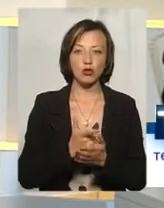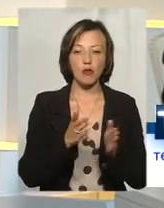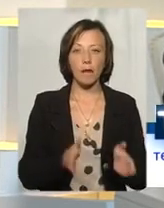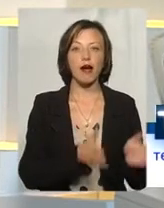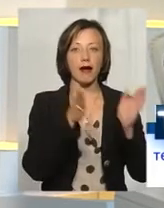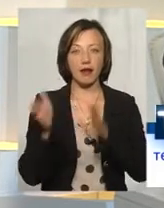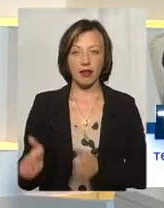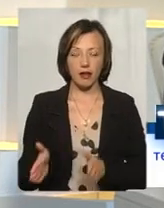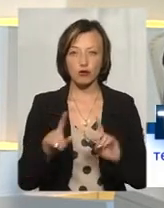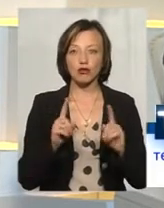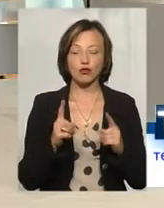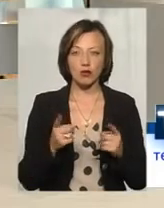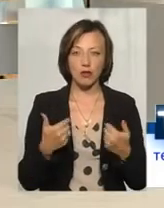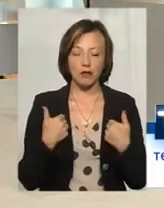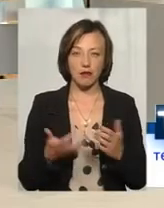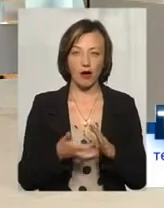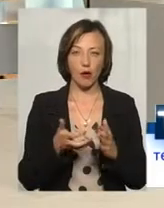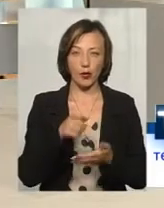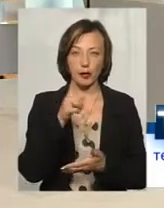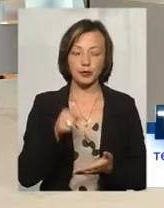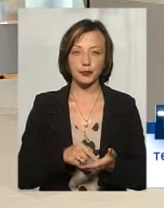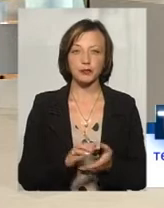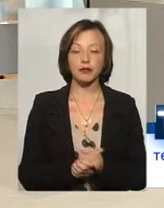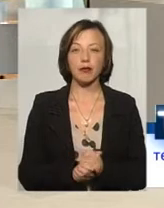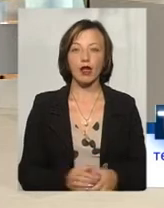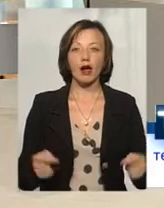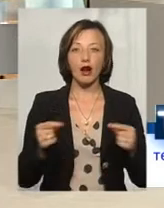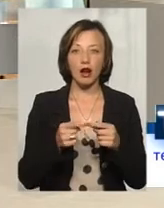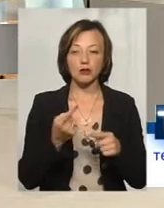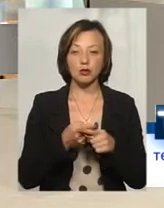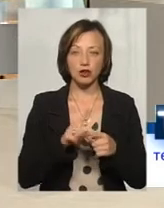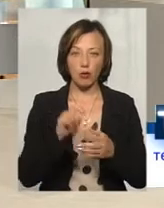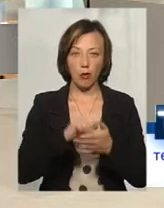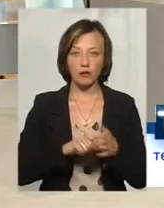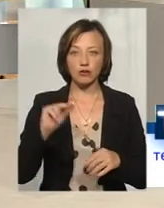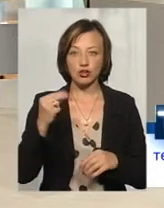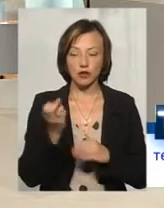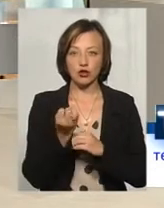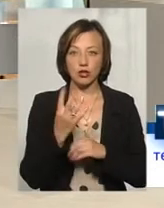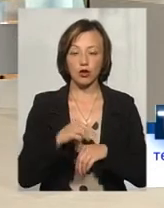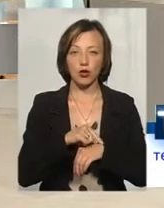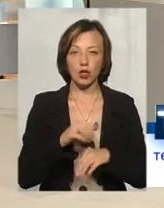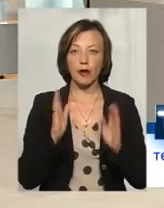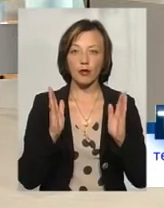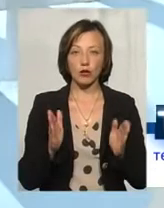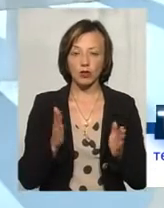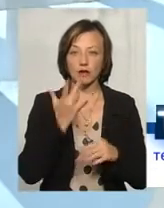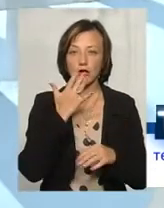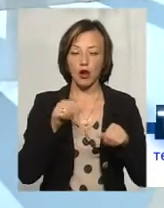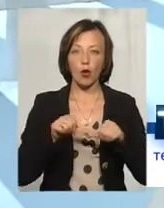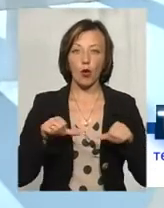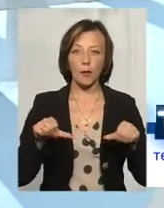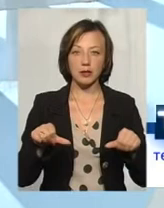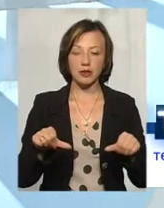перенесли? Чого нам бракує? Якраз по цьому поводу в четвер, о 14-й годині, буде в Національній